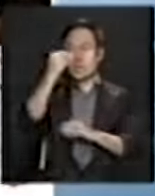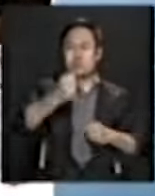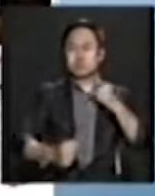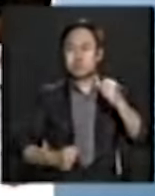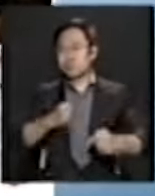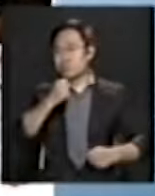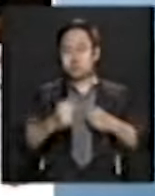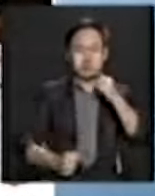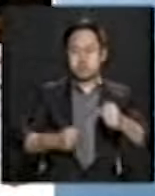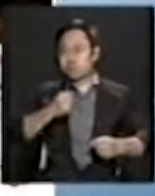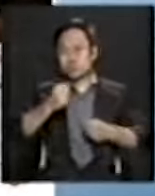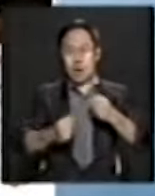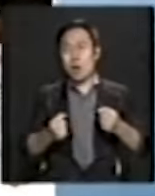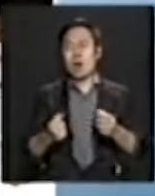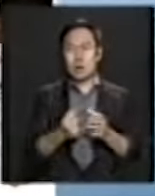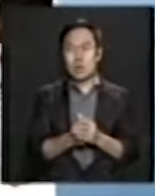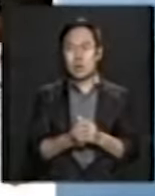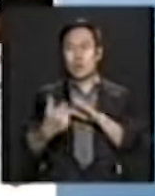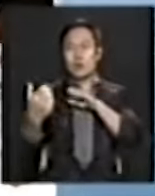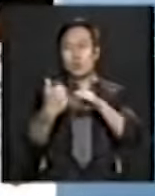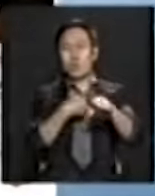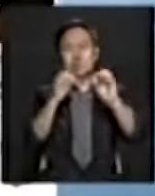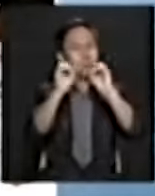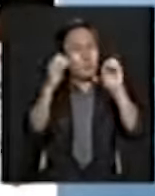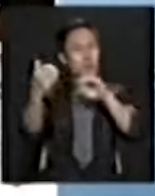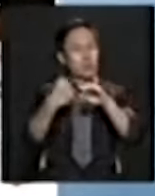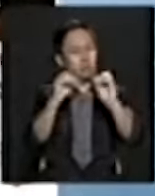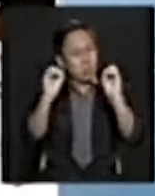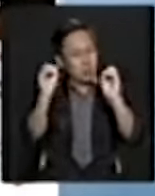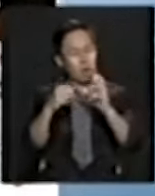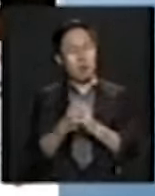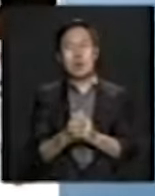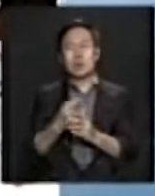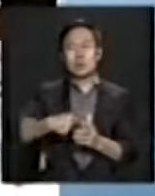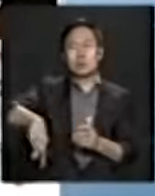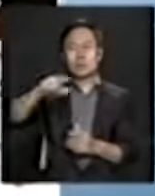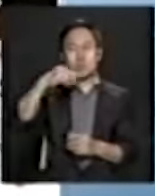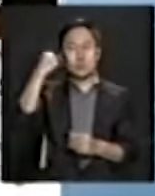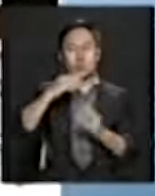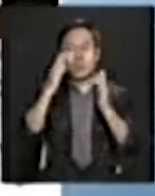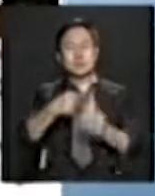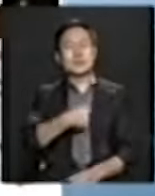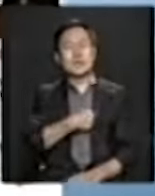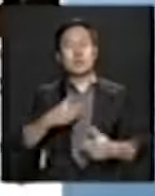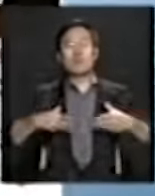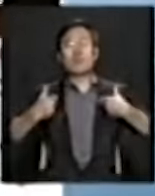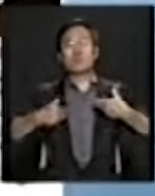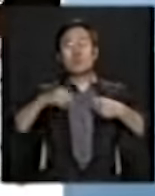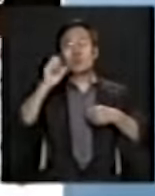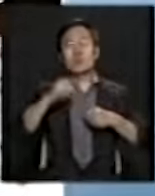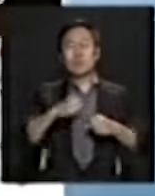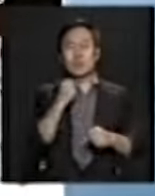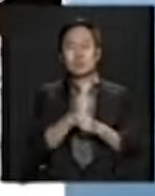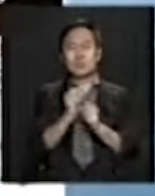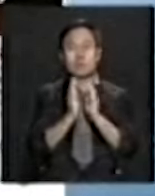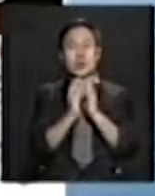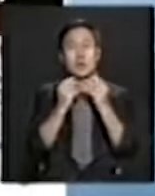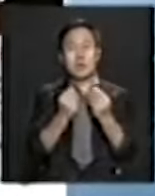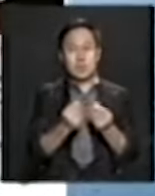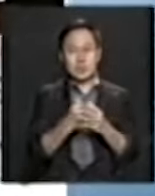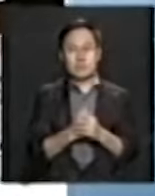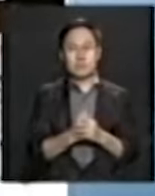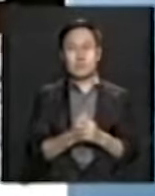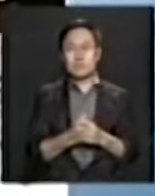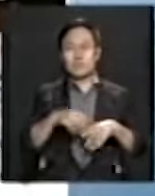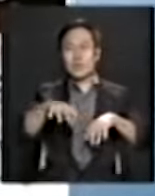วได้ออกกำลังด้วย ไม่มีรถด้วย มาแล้วมีแต่คนมีความสุขมารวมกัน ครับ ครับ ครับก็เราจัดแบ่งเป็น